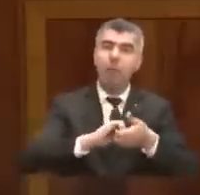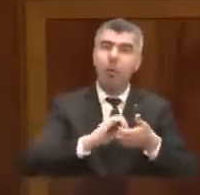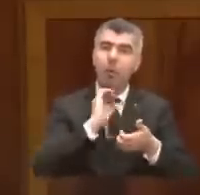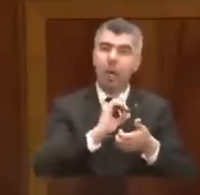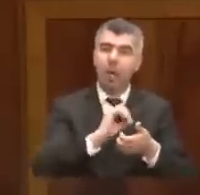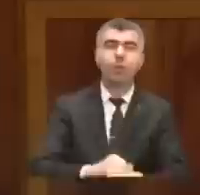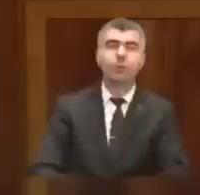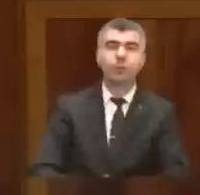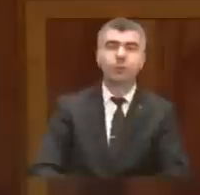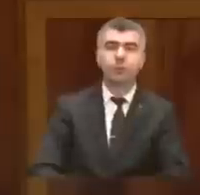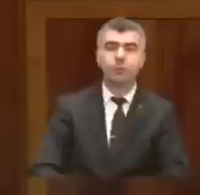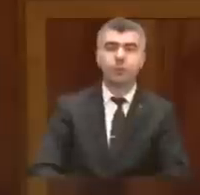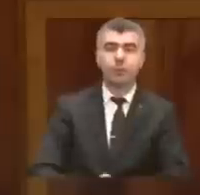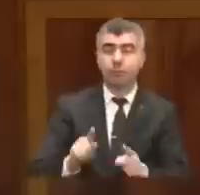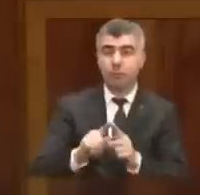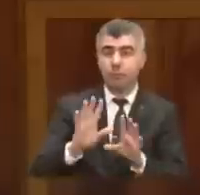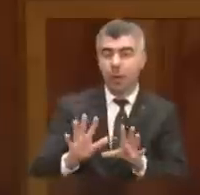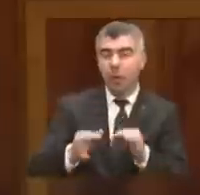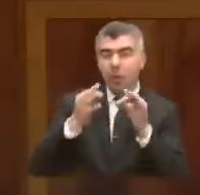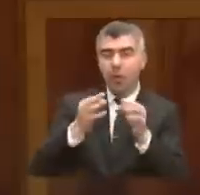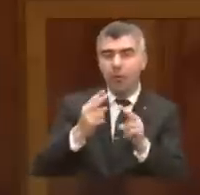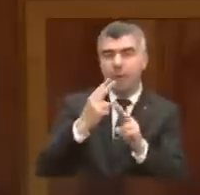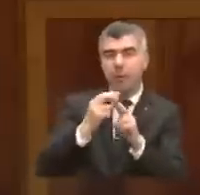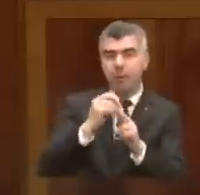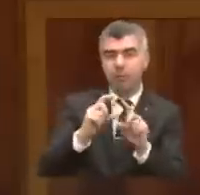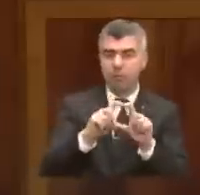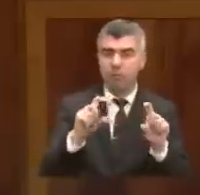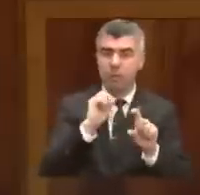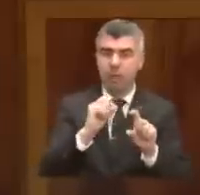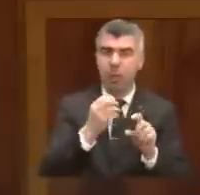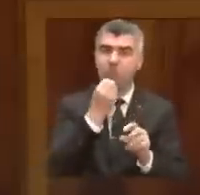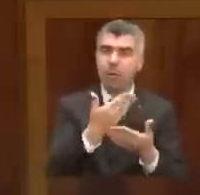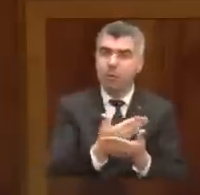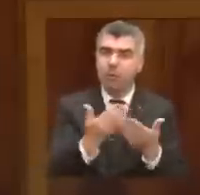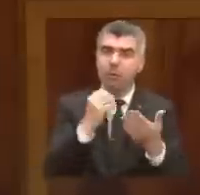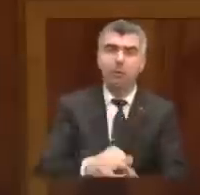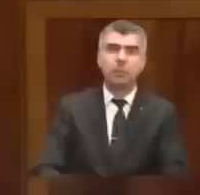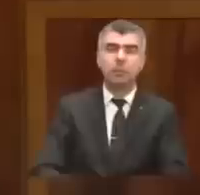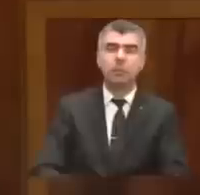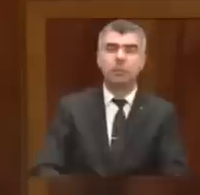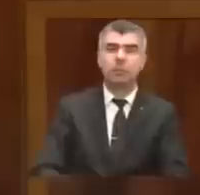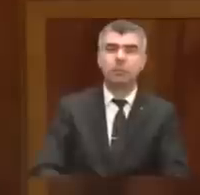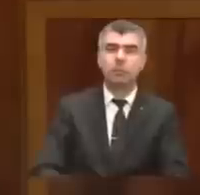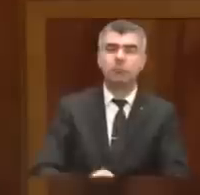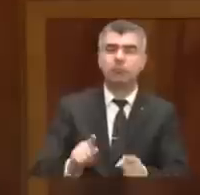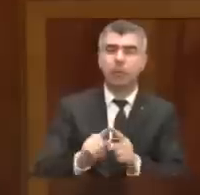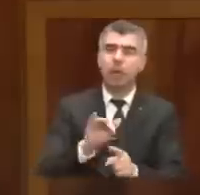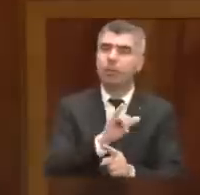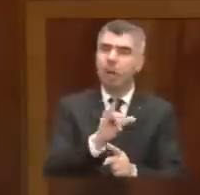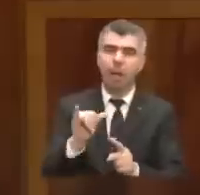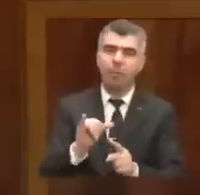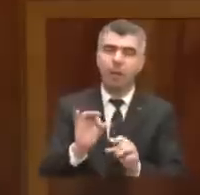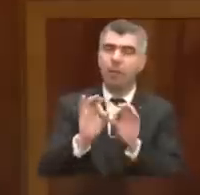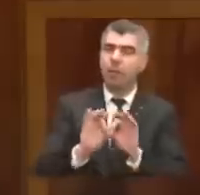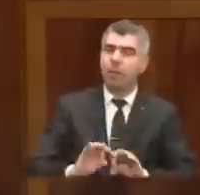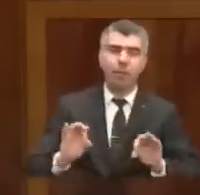لكم. اختيار موضوع الامن الغذائي اليوم في السياق اللي كنعيشوه هو في اعتقادي اختيار غير موفق، لان